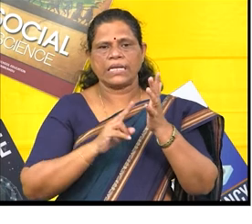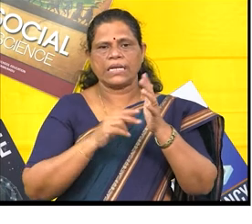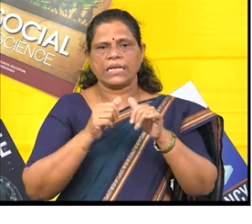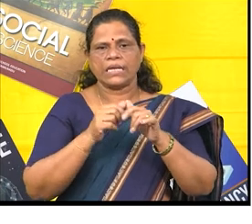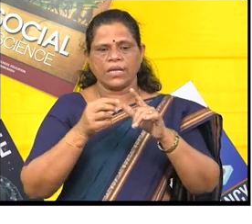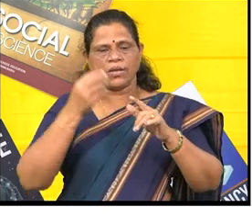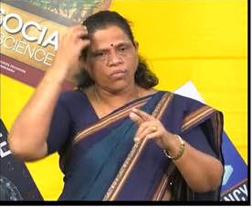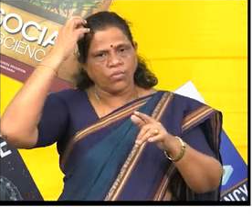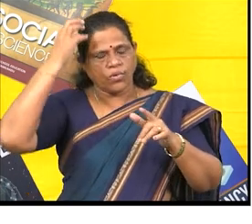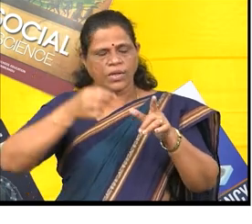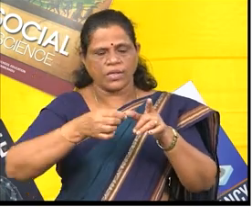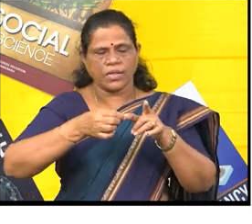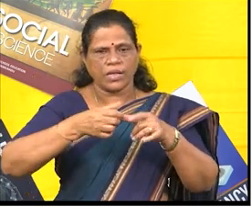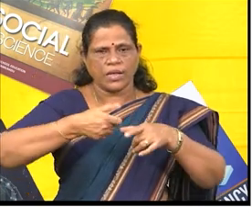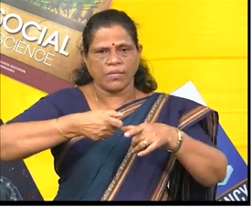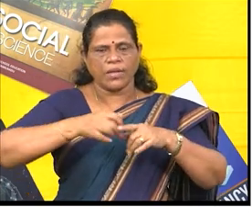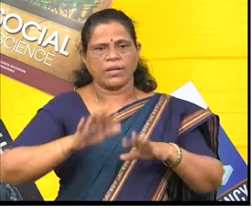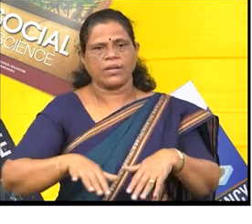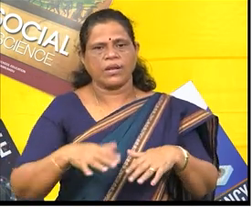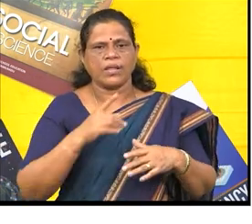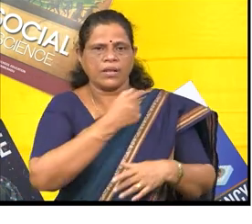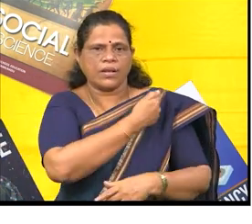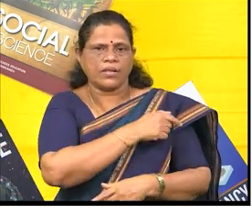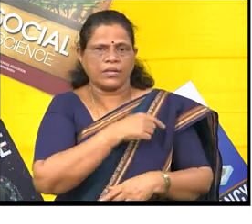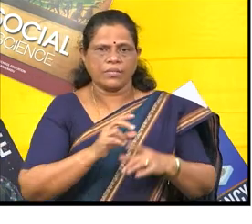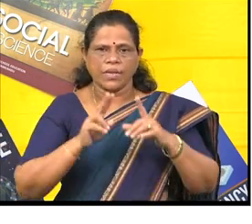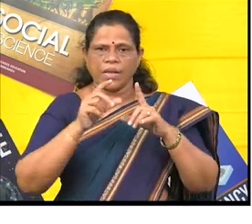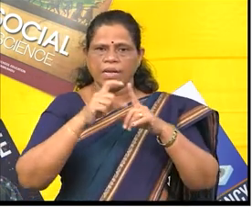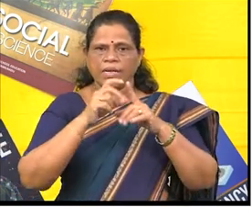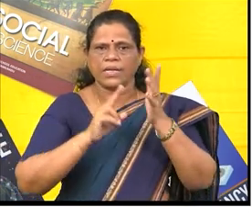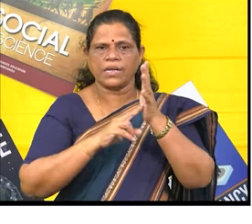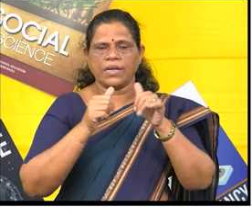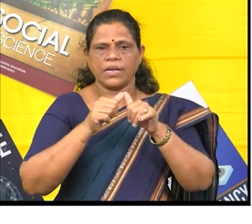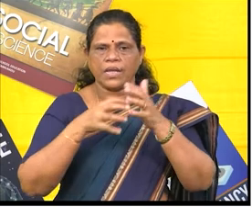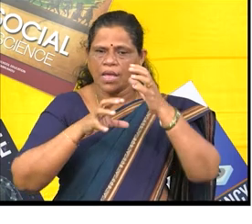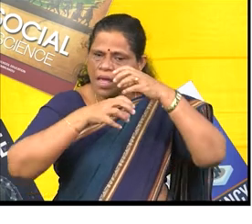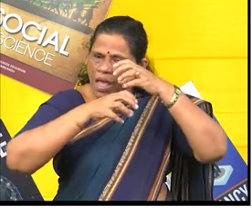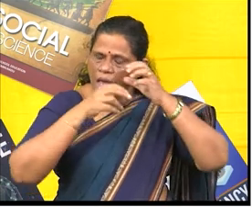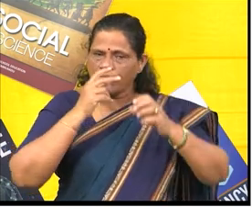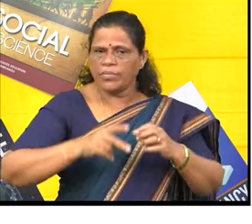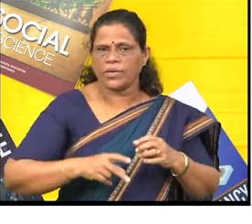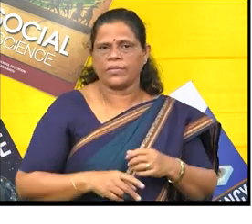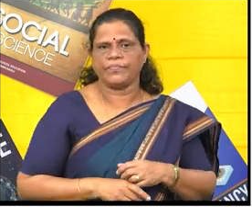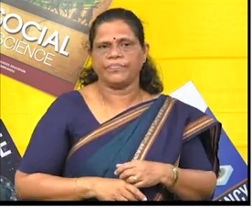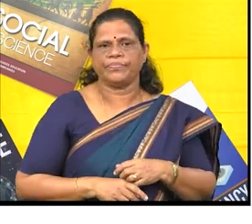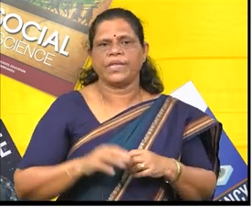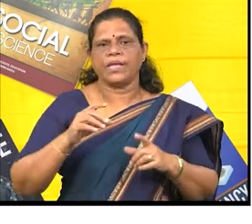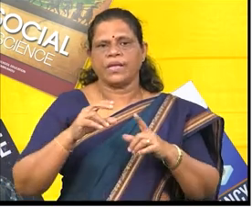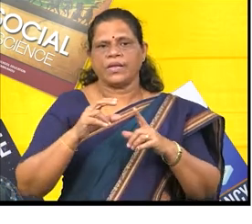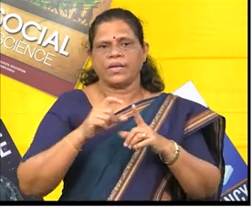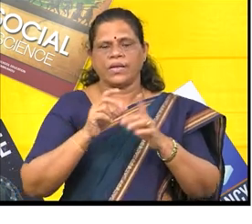ஒரு முடியோ அல்லது நகமோ இருக்குது அல்லது இரத்தமாகவோ இருக்குது, அதில் என்ன அதனுடைய டிஎன்ஏ ஆய்வு செய்வாங்க. அதனால் இரத்த சோதனை